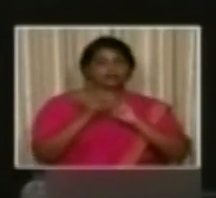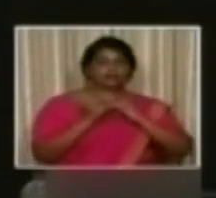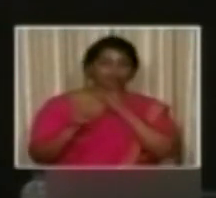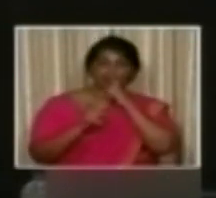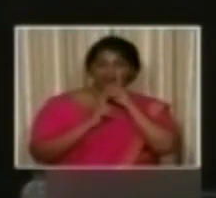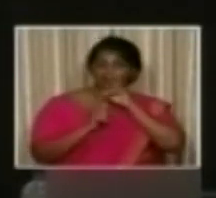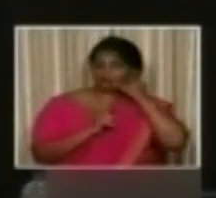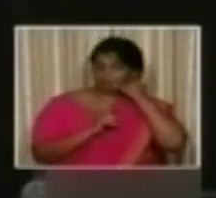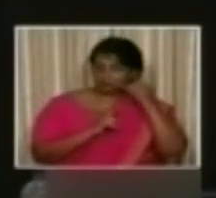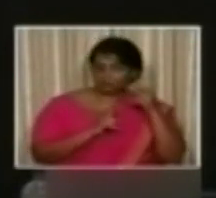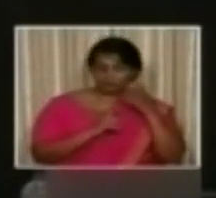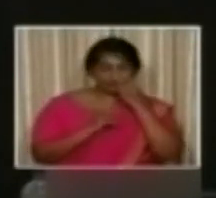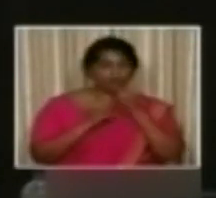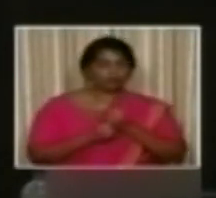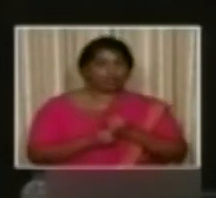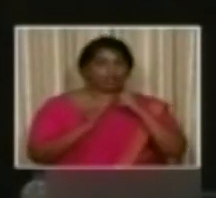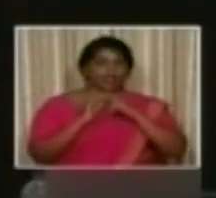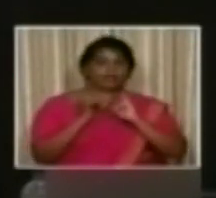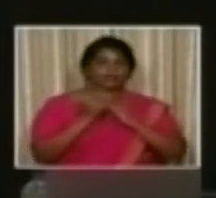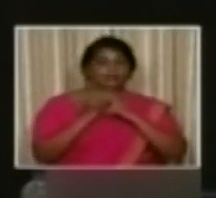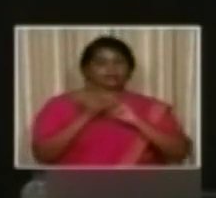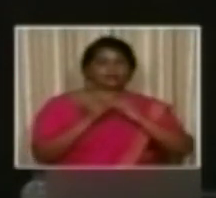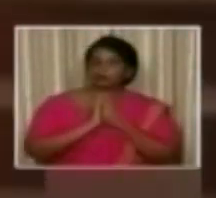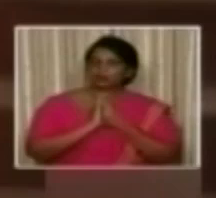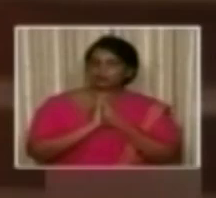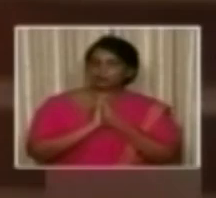சஹரானிடம் கூறியுள்ளார்.